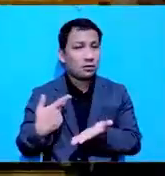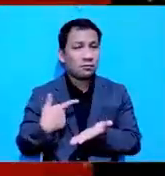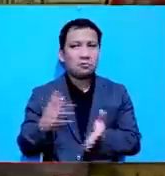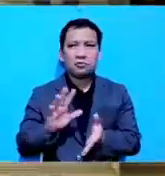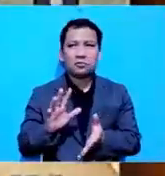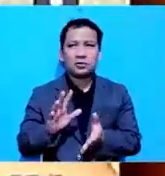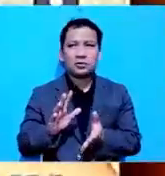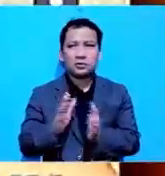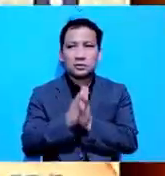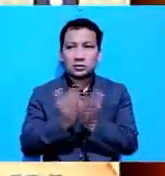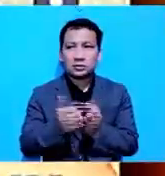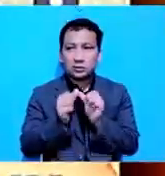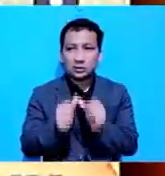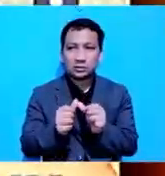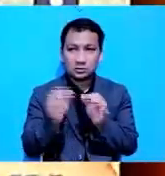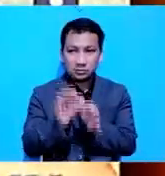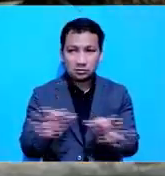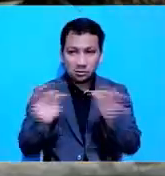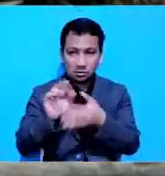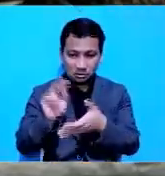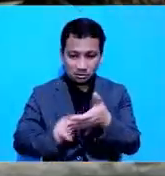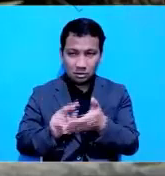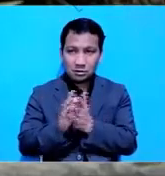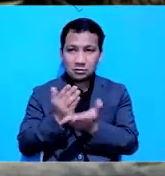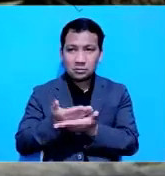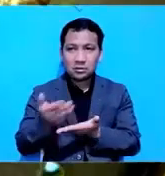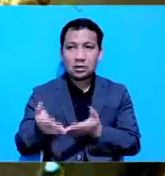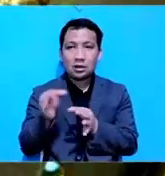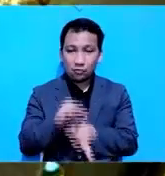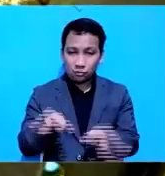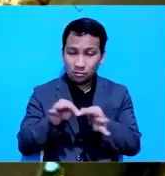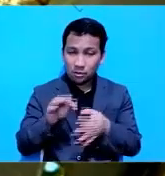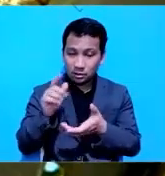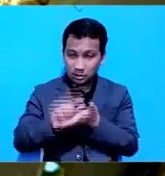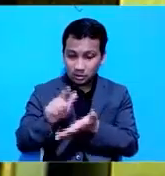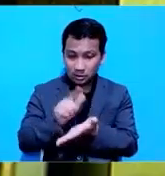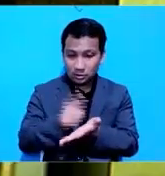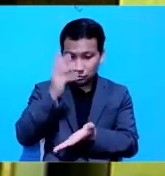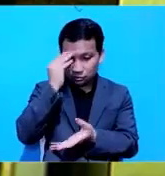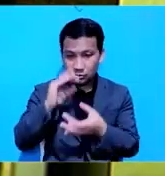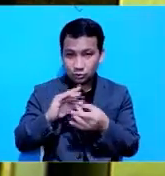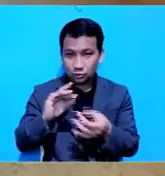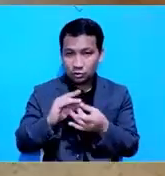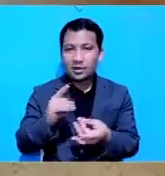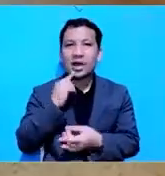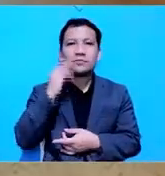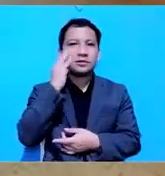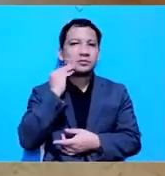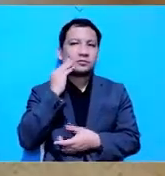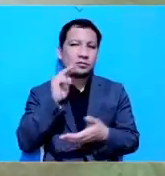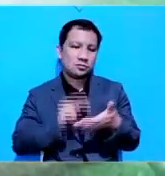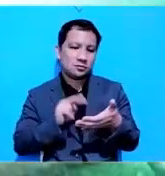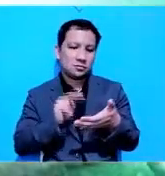ng mga libro ang halaga ng kanilang binibili, kundi sa aral, kwento at kakaibang karanasan na